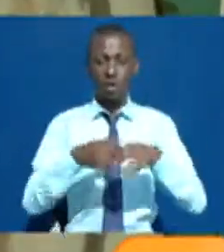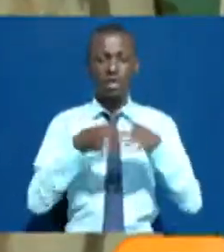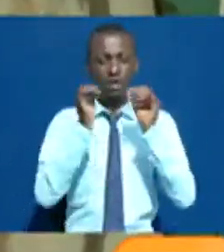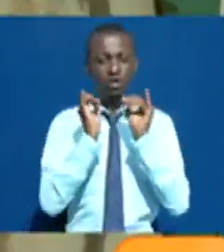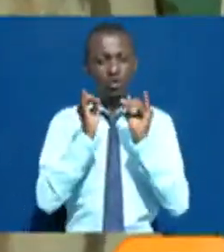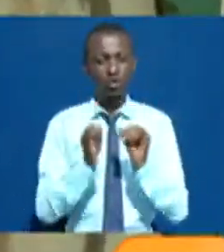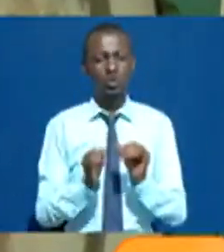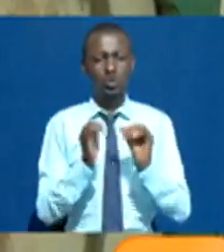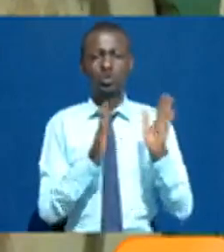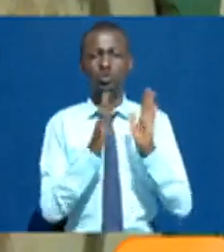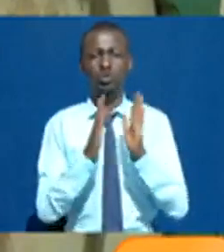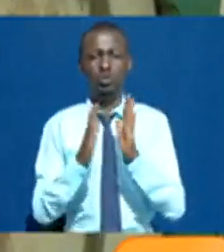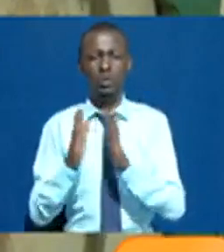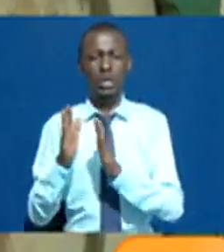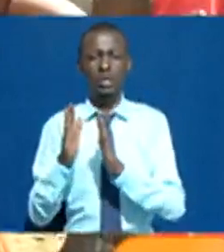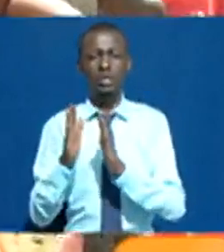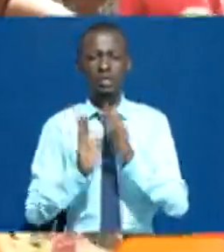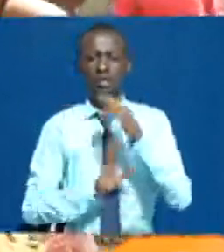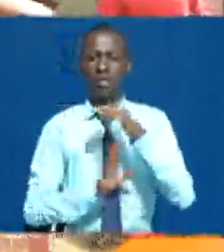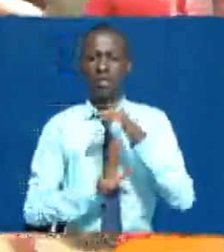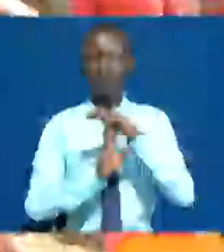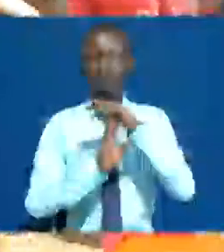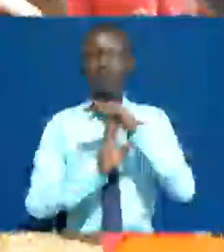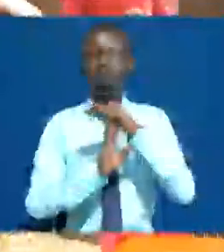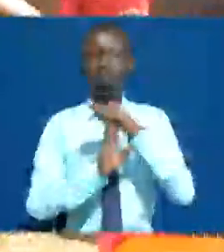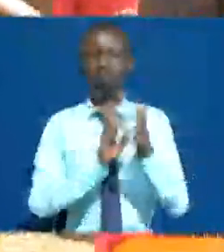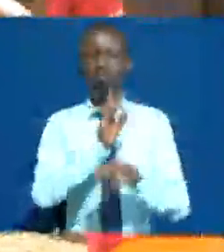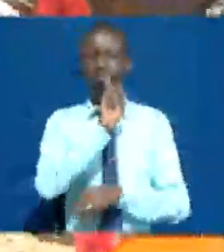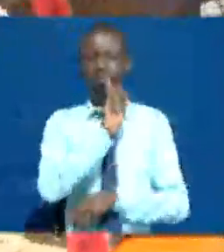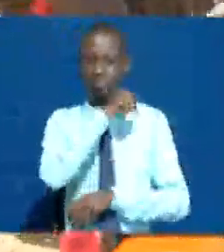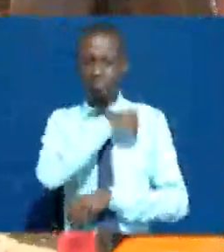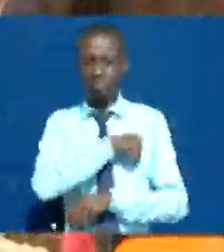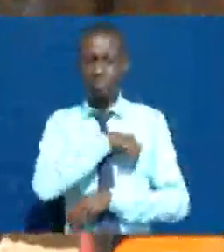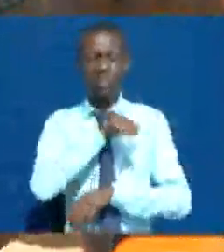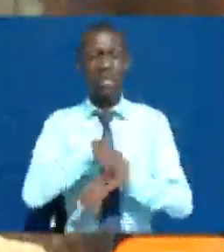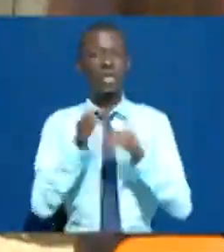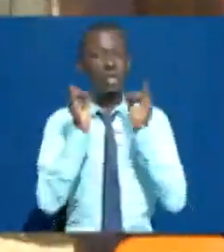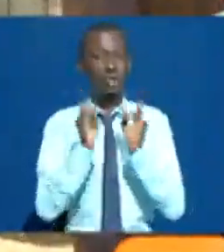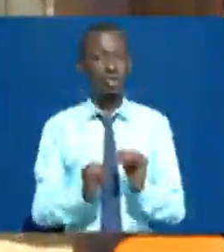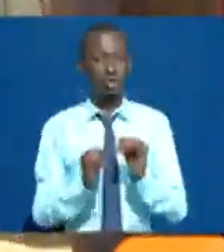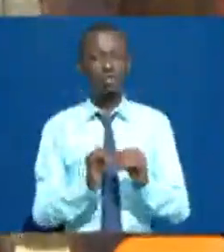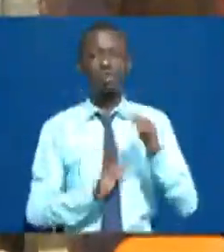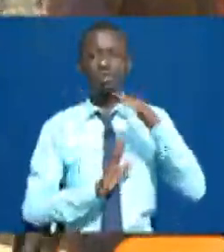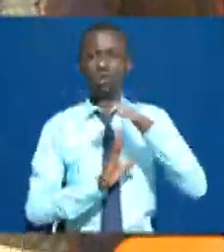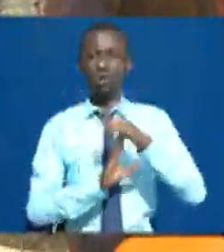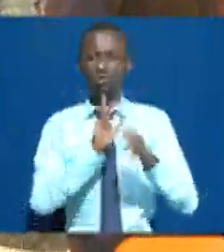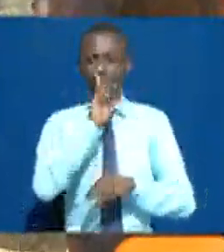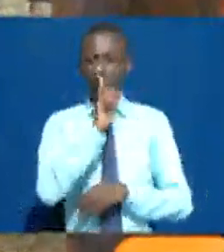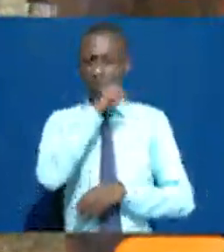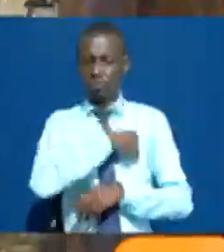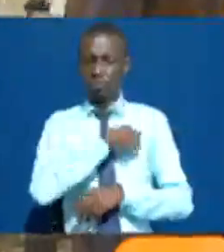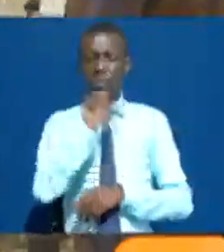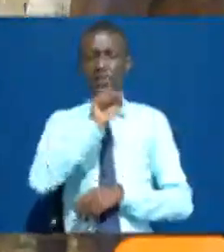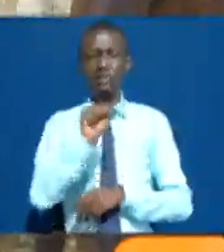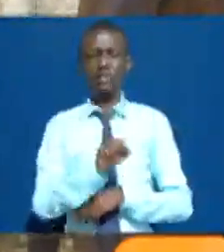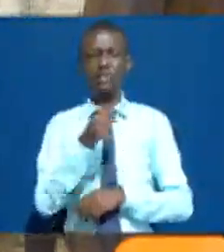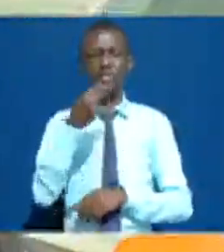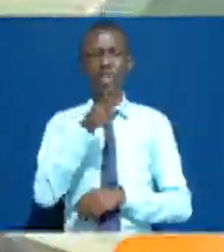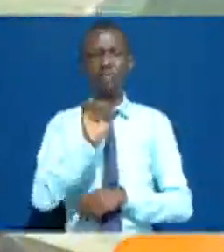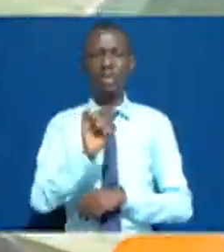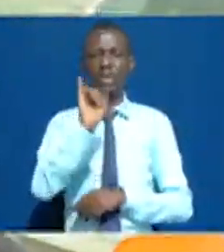product, the Shabiki Super Jackpot. Tunaletea watu jackpot mpya ya Shabiki, inaitwa Shabiki Super Jackpot,